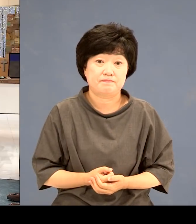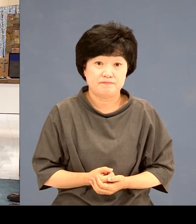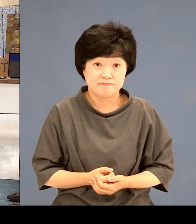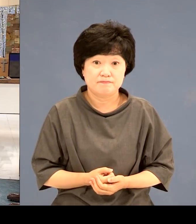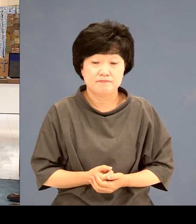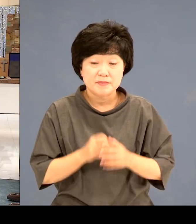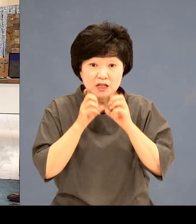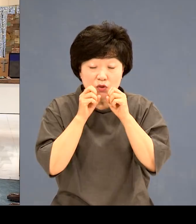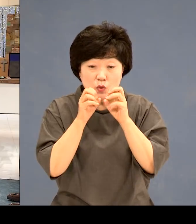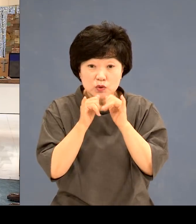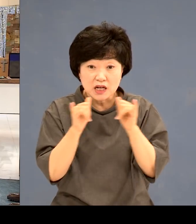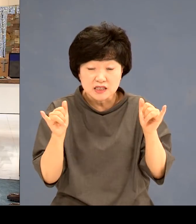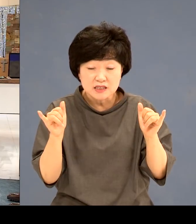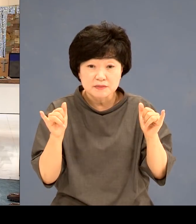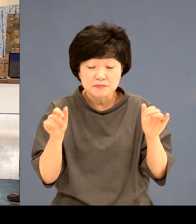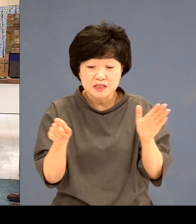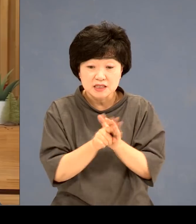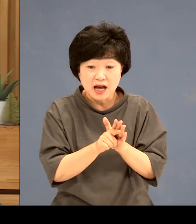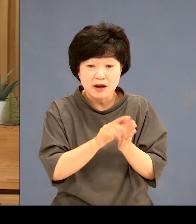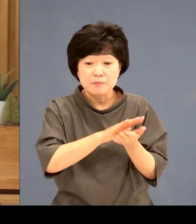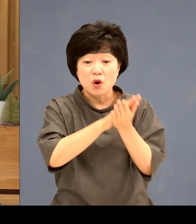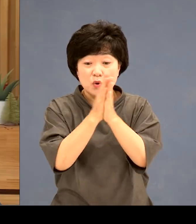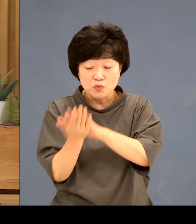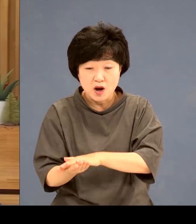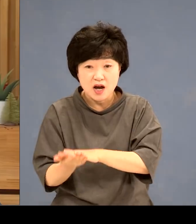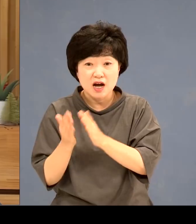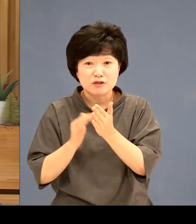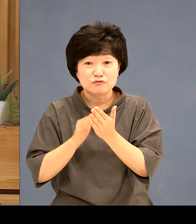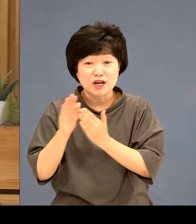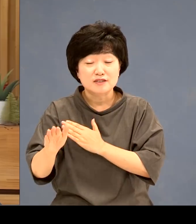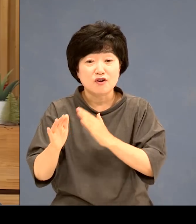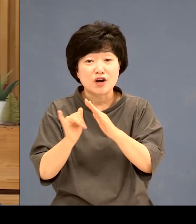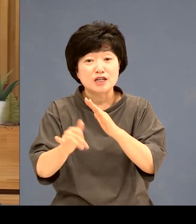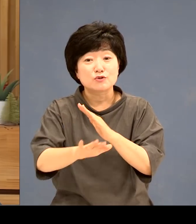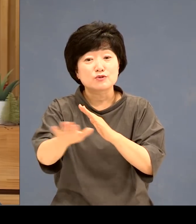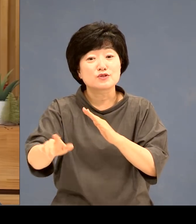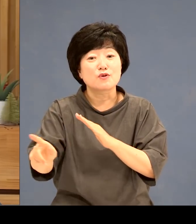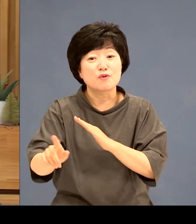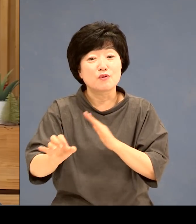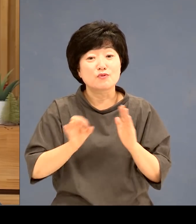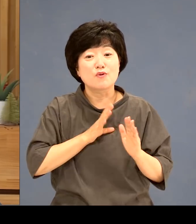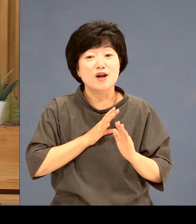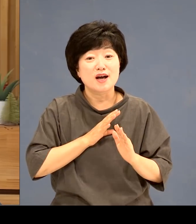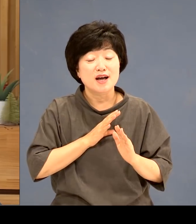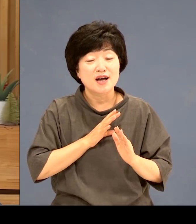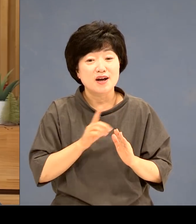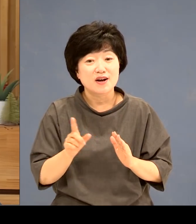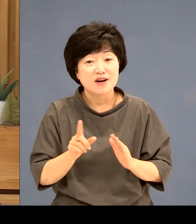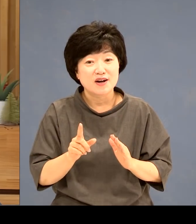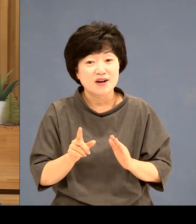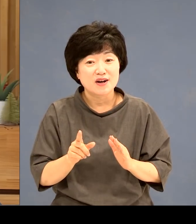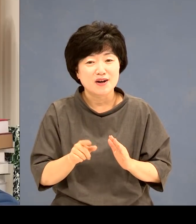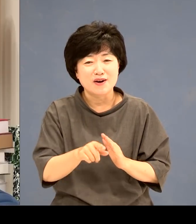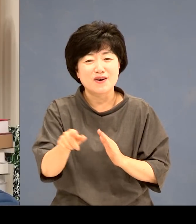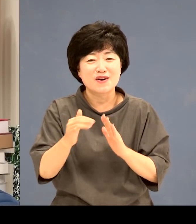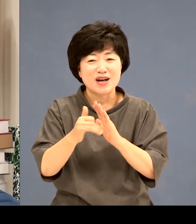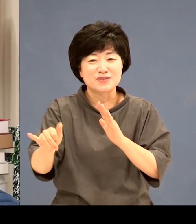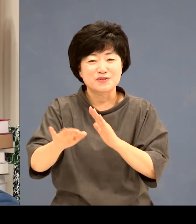아프죠. 그렇겠네요. 그 선교사님 이렇게 갑자기 신앙적인 변화가 생기고 하면 가족들은 좀 놀랐을 것 같은데